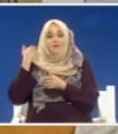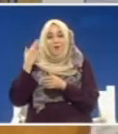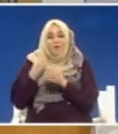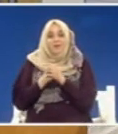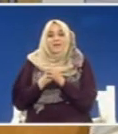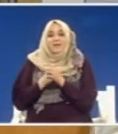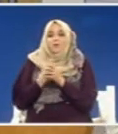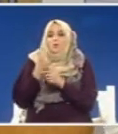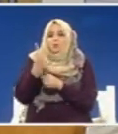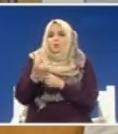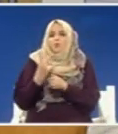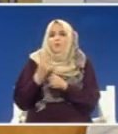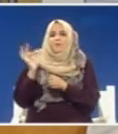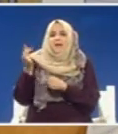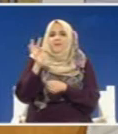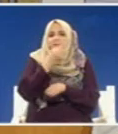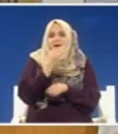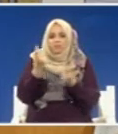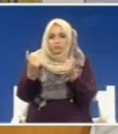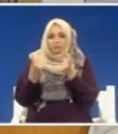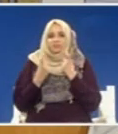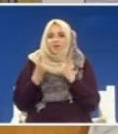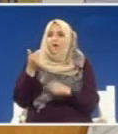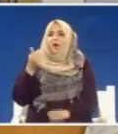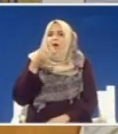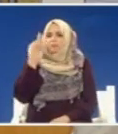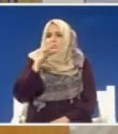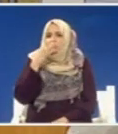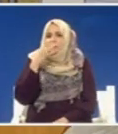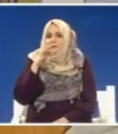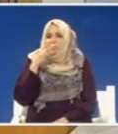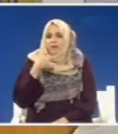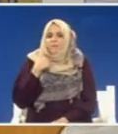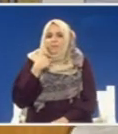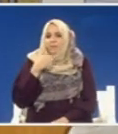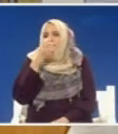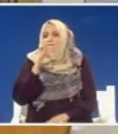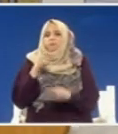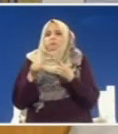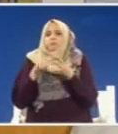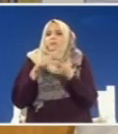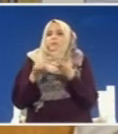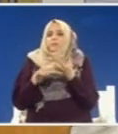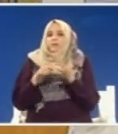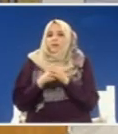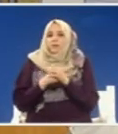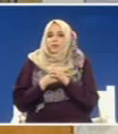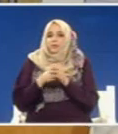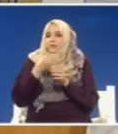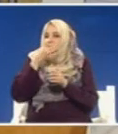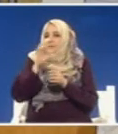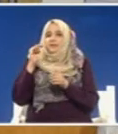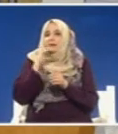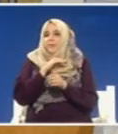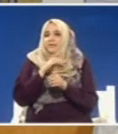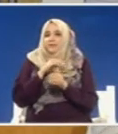خصمان وهما أخوان فبادر أحدهما بطرح قضيته، سيدنا داود أصدر حكما